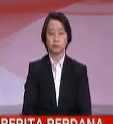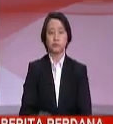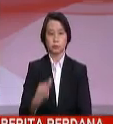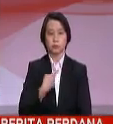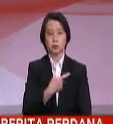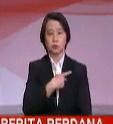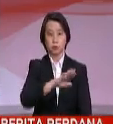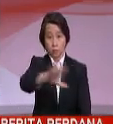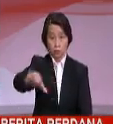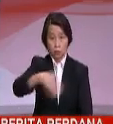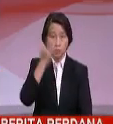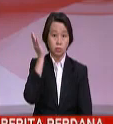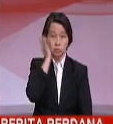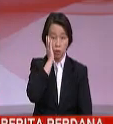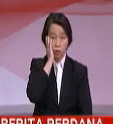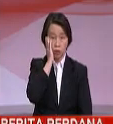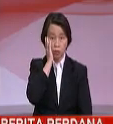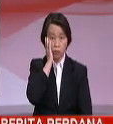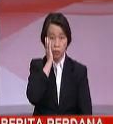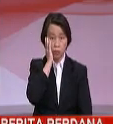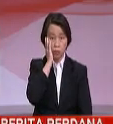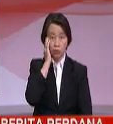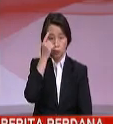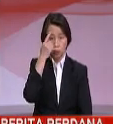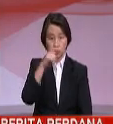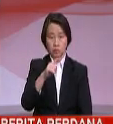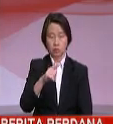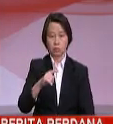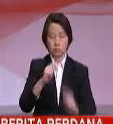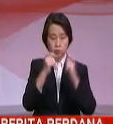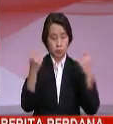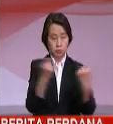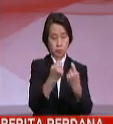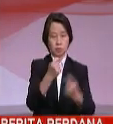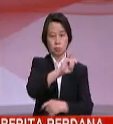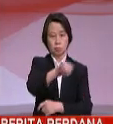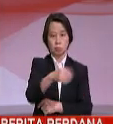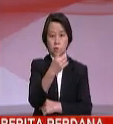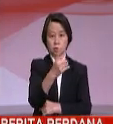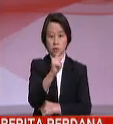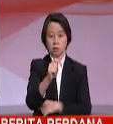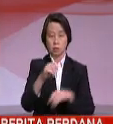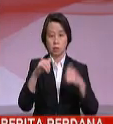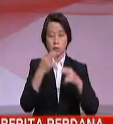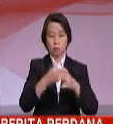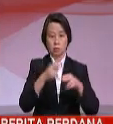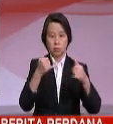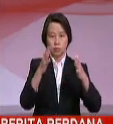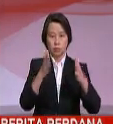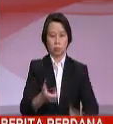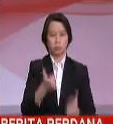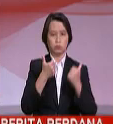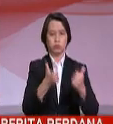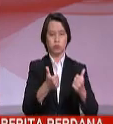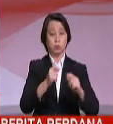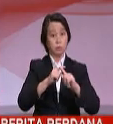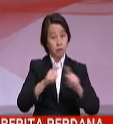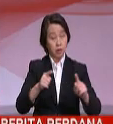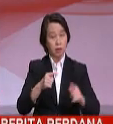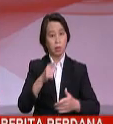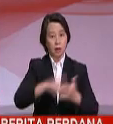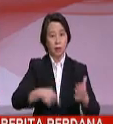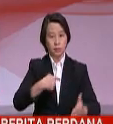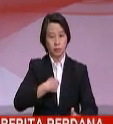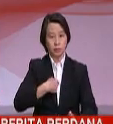Kita juga semua tahu betapa tough untuk berada dalam skuad JDT. Ramai pemain-pemain yang hebat. Tetapi apa yang